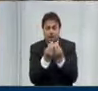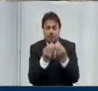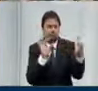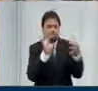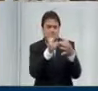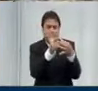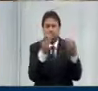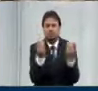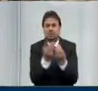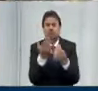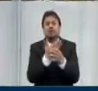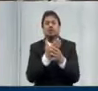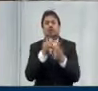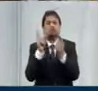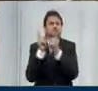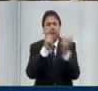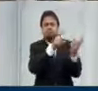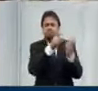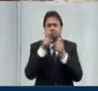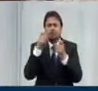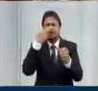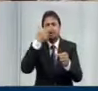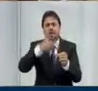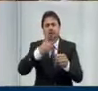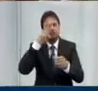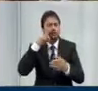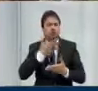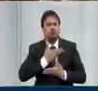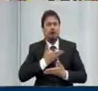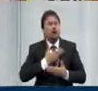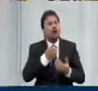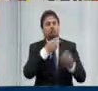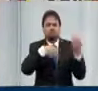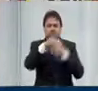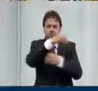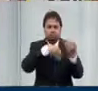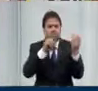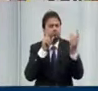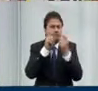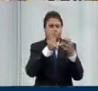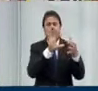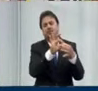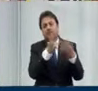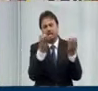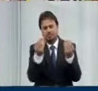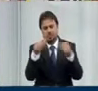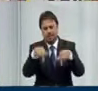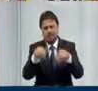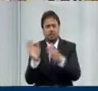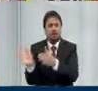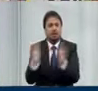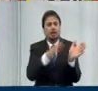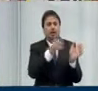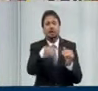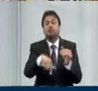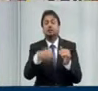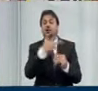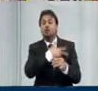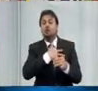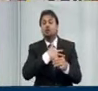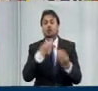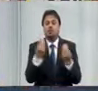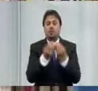البنود والسعي في حسم الخلاف المالي والنفطي مع حكومة الإقليم. توافقات مكوكية بين طرفي السلطة